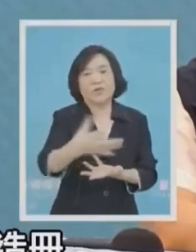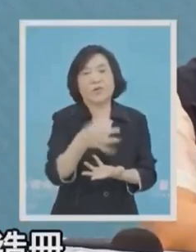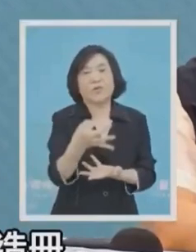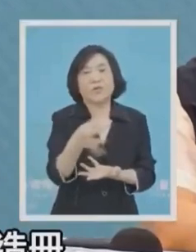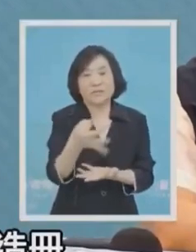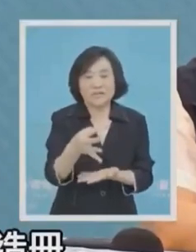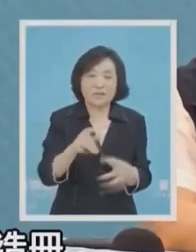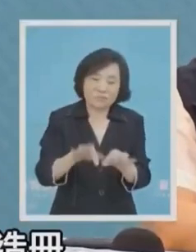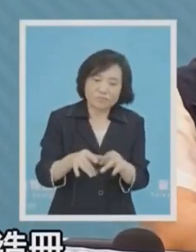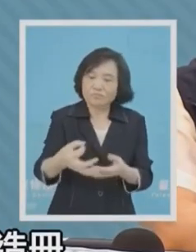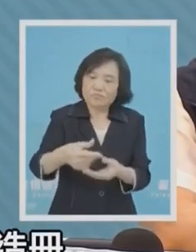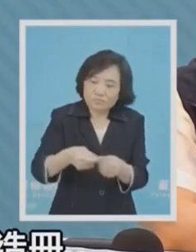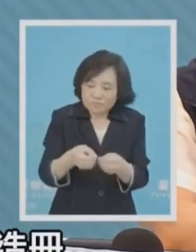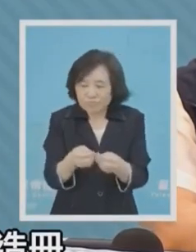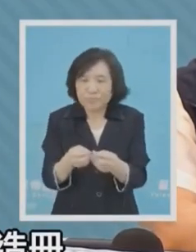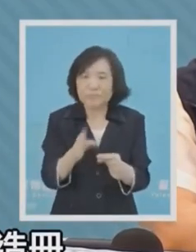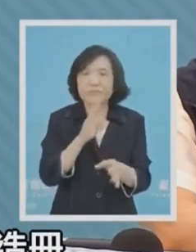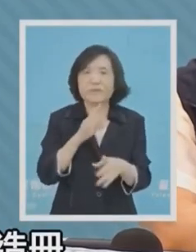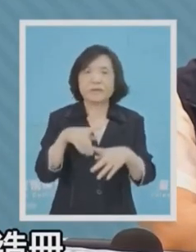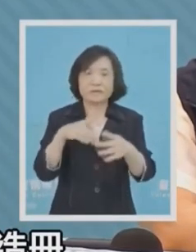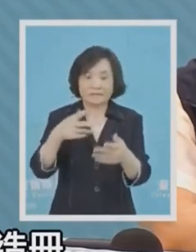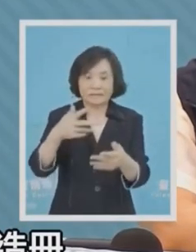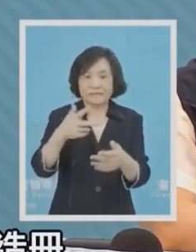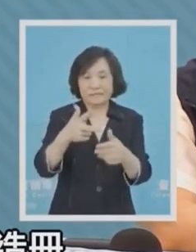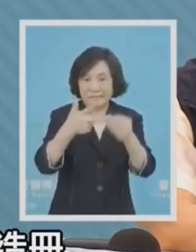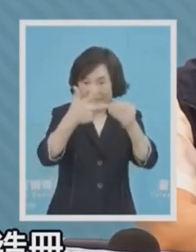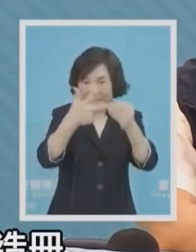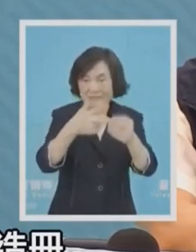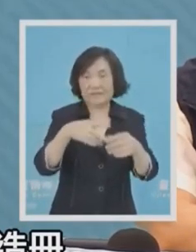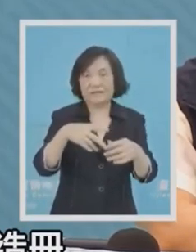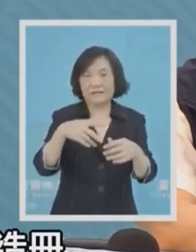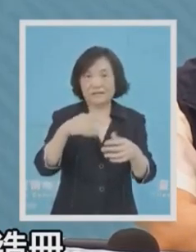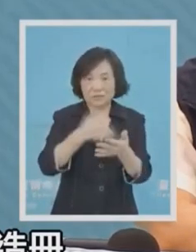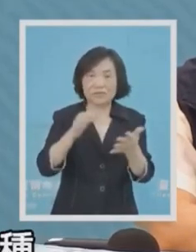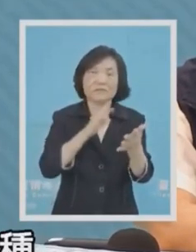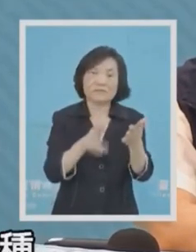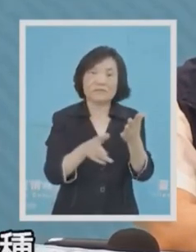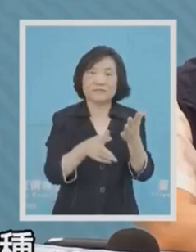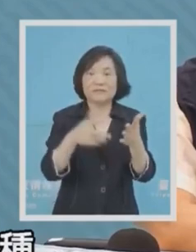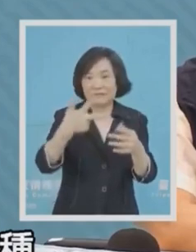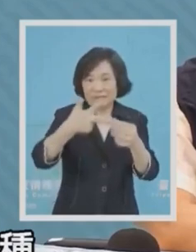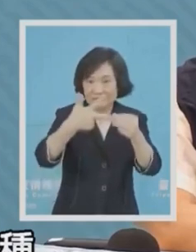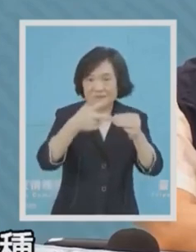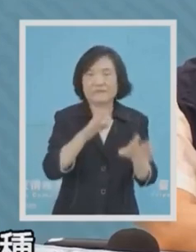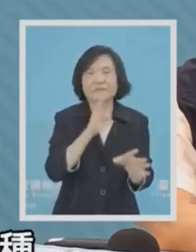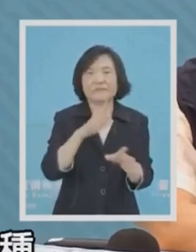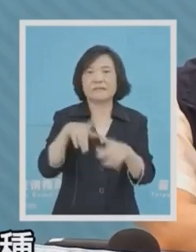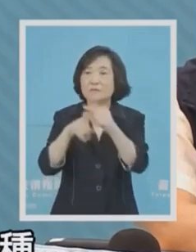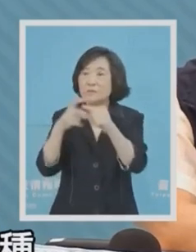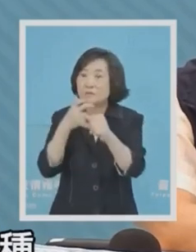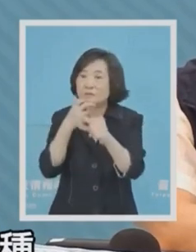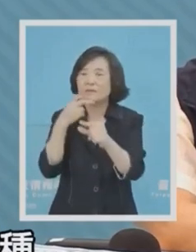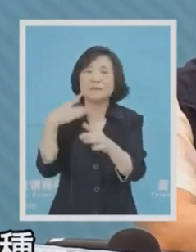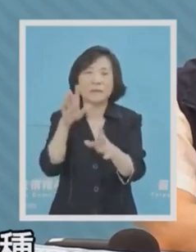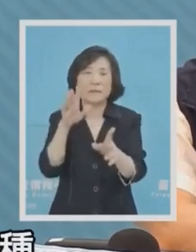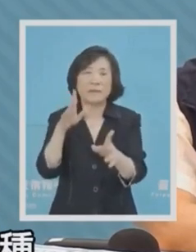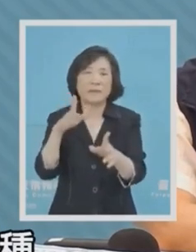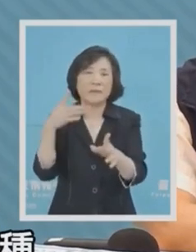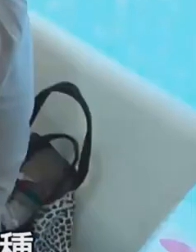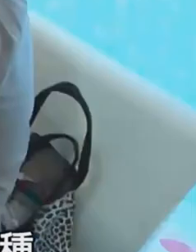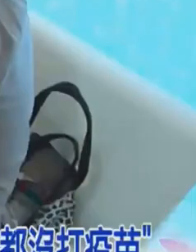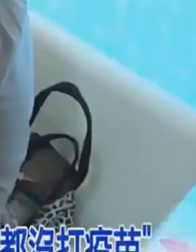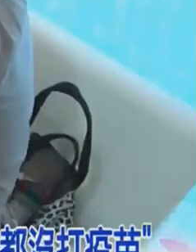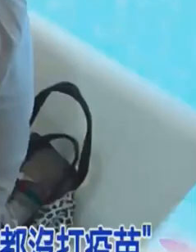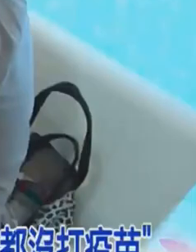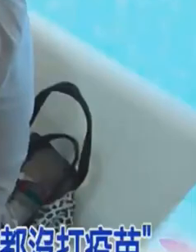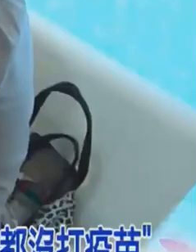第7类，那是由中央主管机关经济部造册，并且媒合医院来通知接